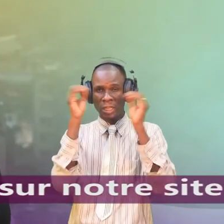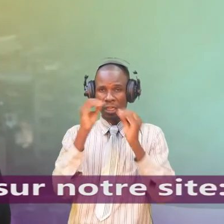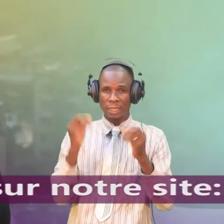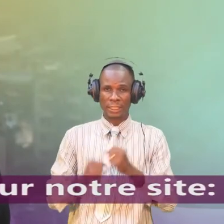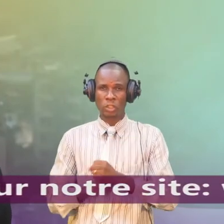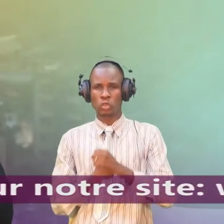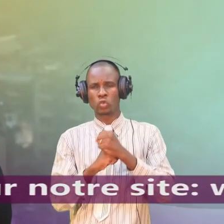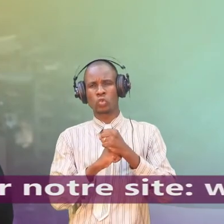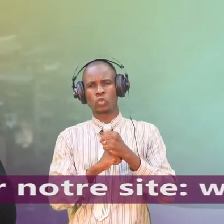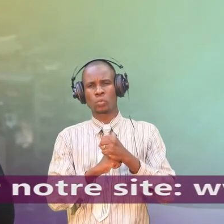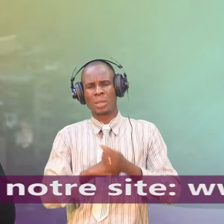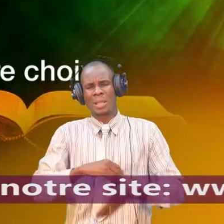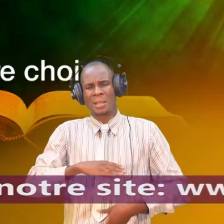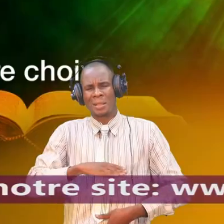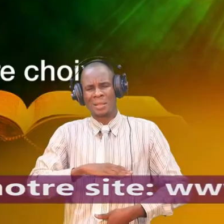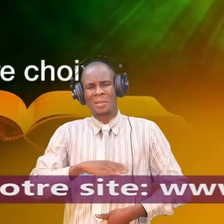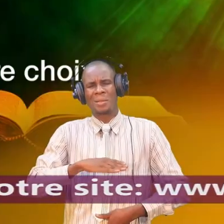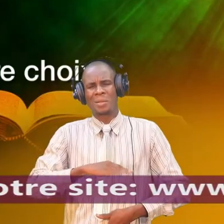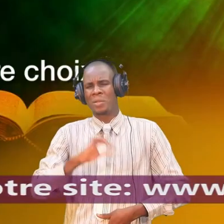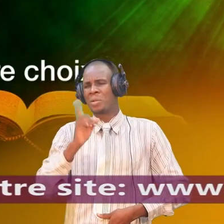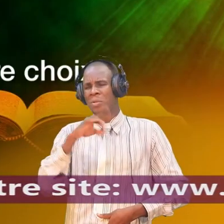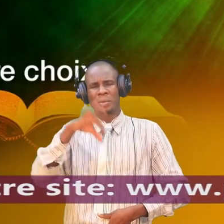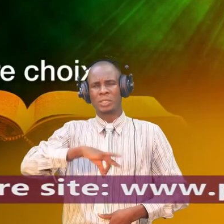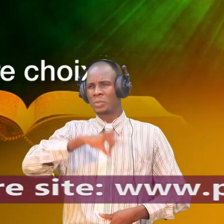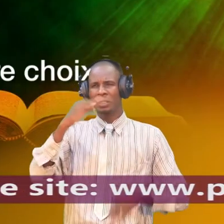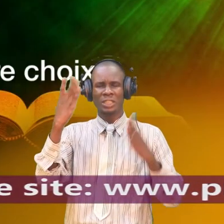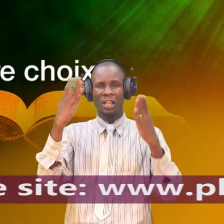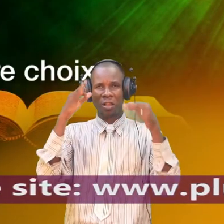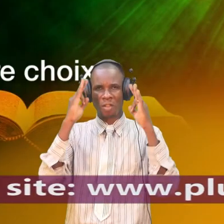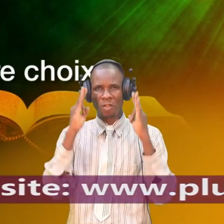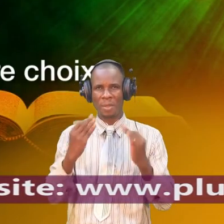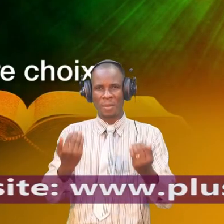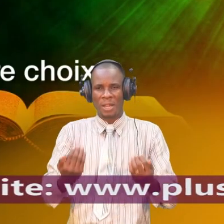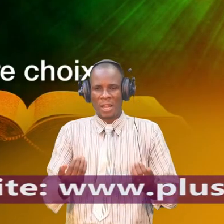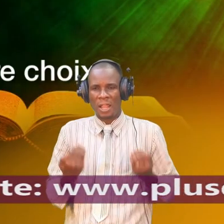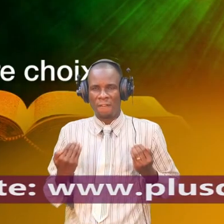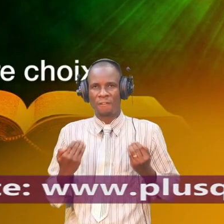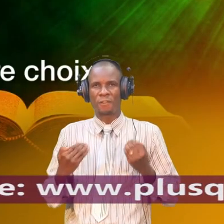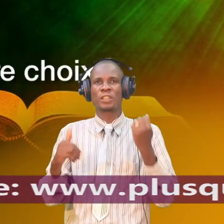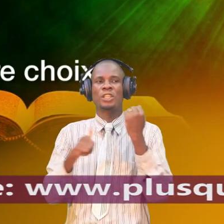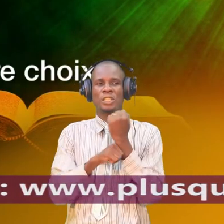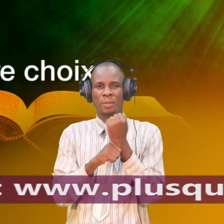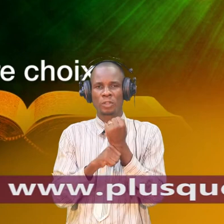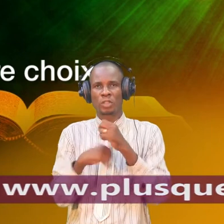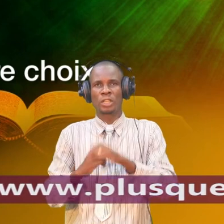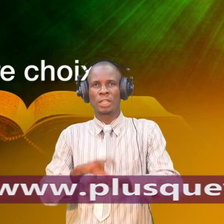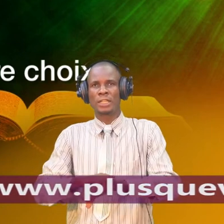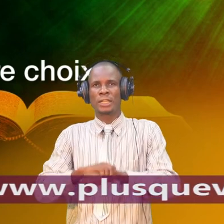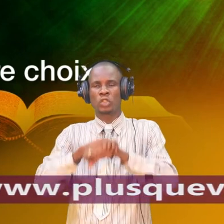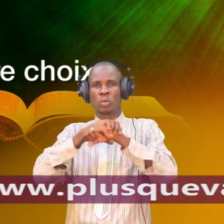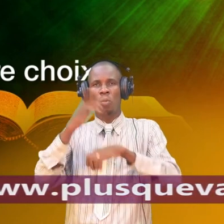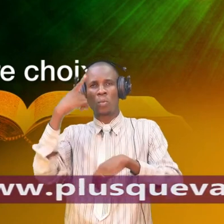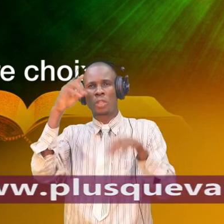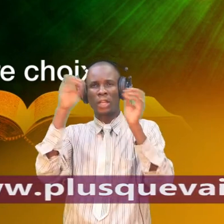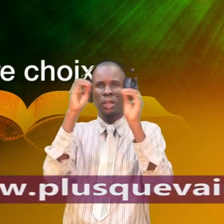Na katika Warumi 8:19 nasema kwa maana viumbe vyote pia vinatazamia kwa